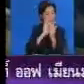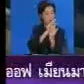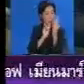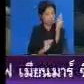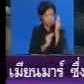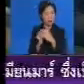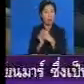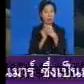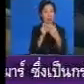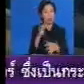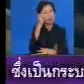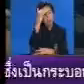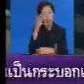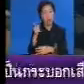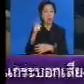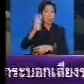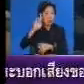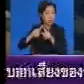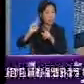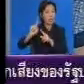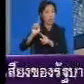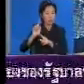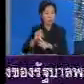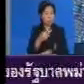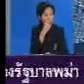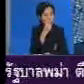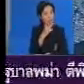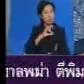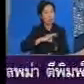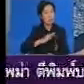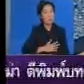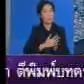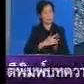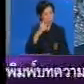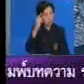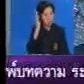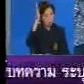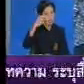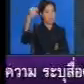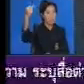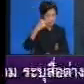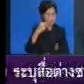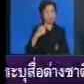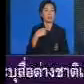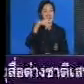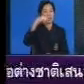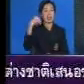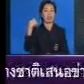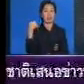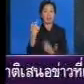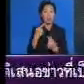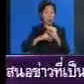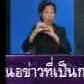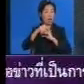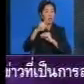ประเทศไทยเพื่อทำให้ผู้นำเข้ารายใหญ่นั้นนะครับเกิดความภูมิใจในการสั่งซื้อสินค้าจากไทยคาดว่าโครงการดังกล่าวเนี่ยนะครับจะช่วย